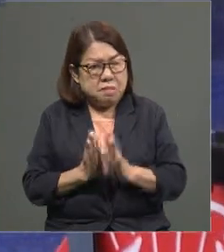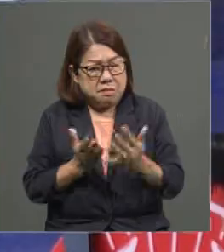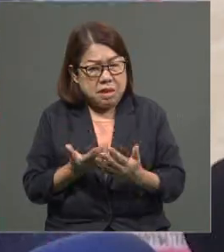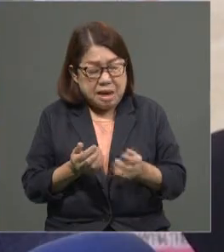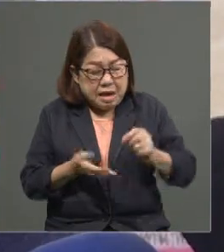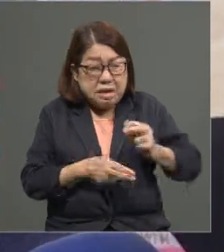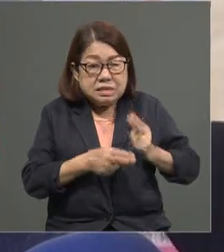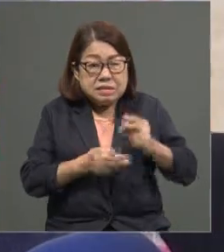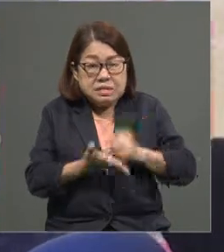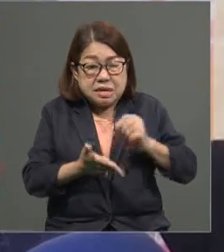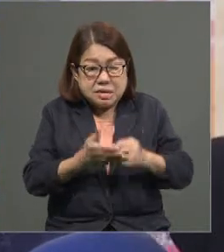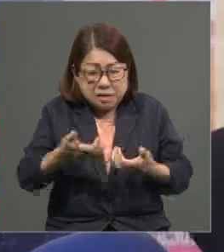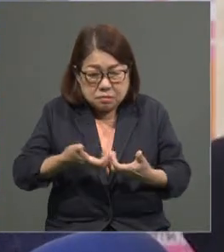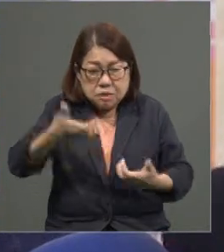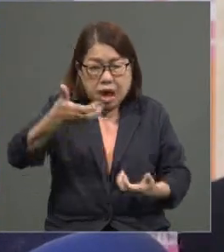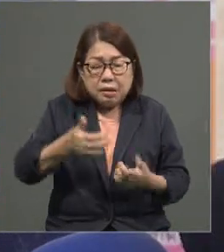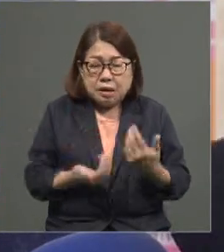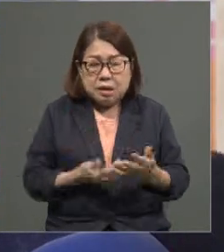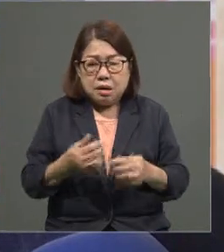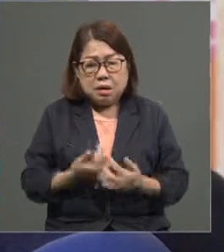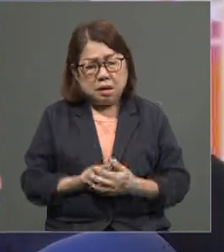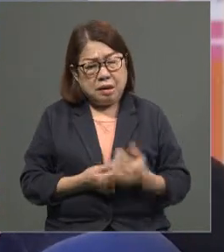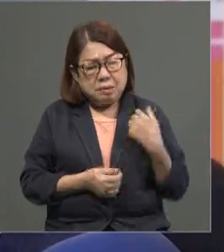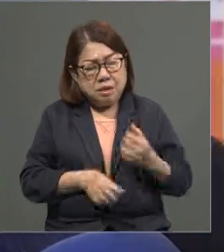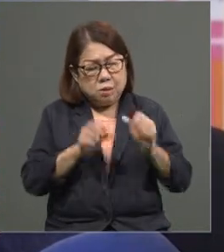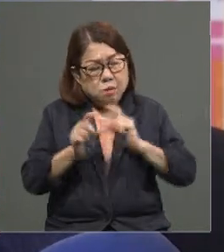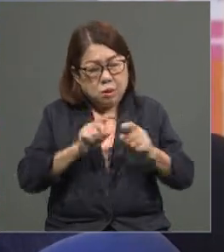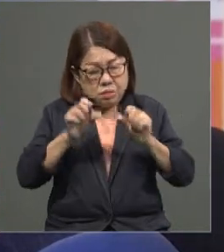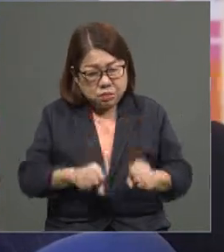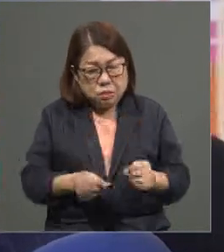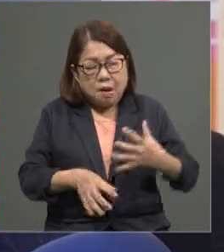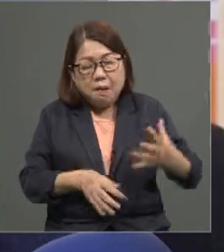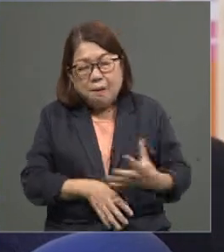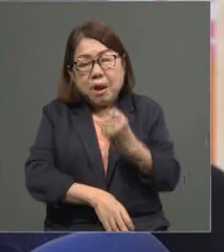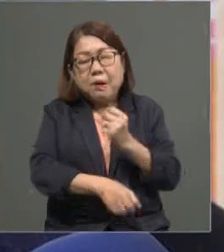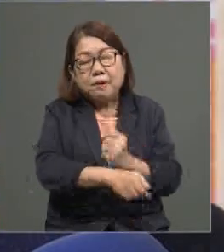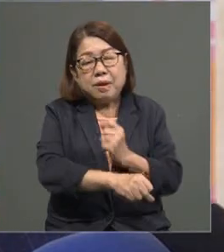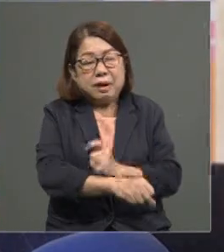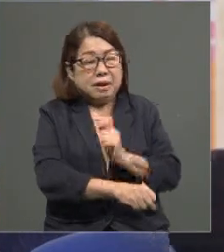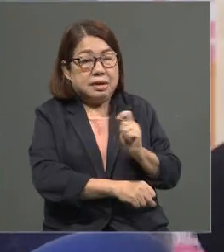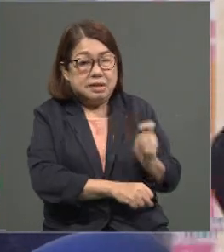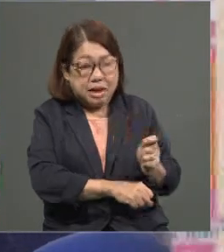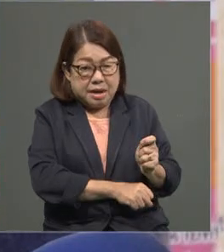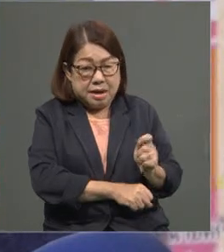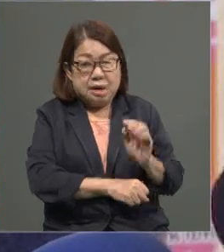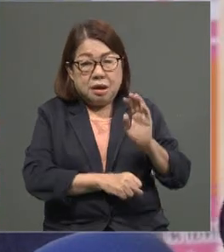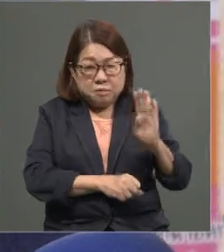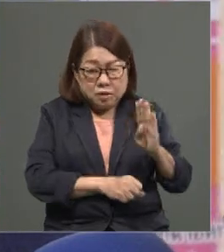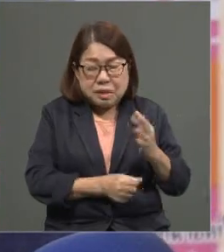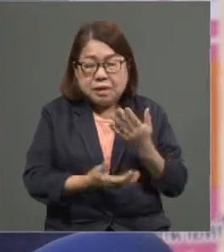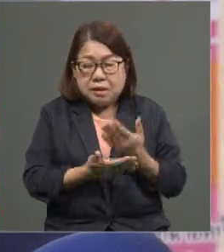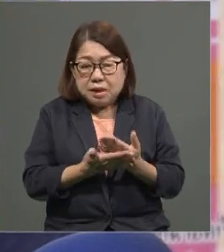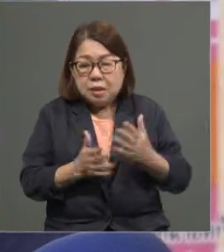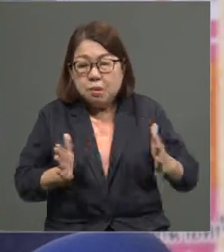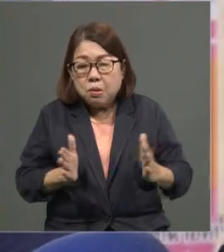บนี้ครับตกลงจ่ายค่าสินจ้างเหมาตามสัญญานี้ให้แก่ผู้รับจ้างเป็นจำนวนเงินรวม